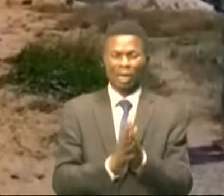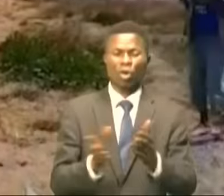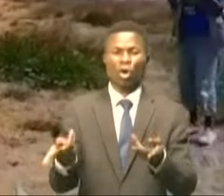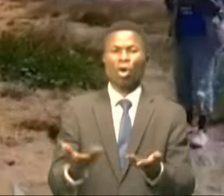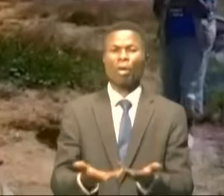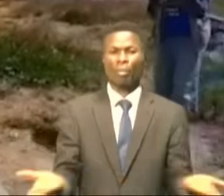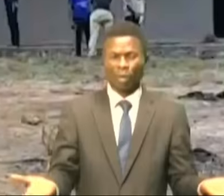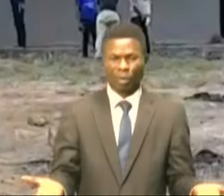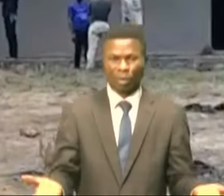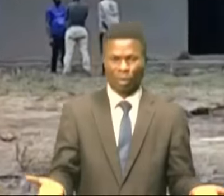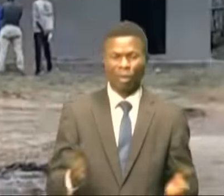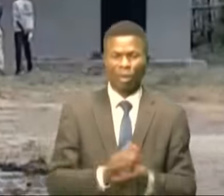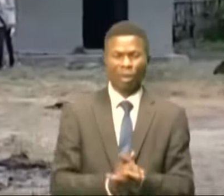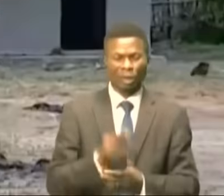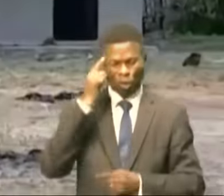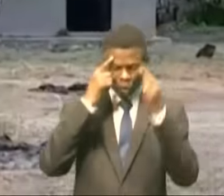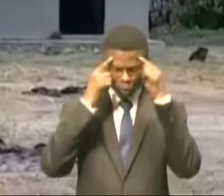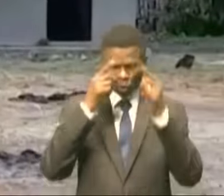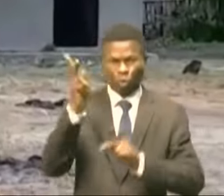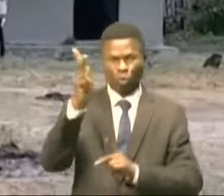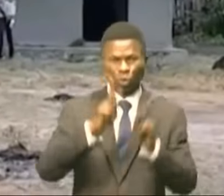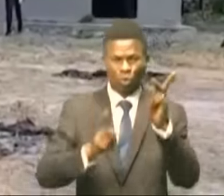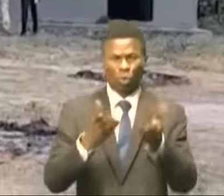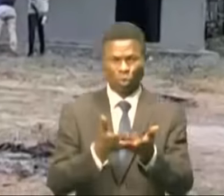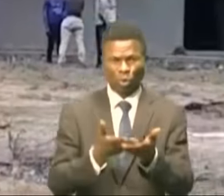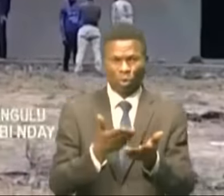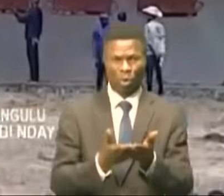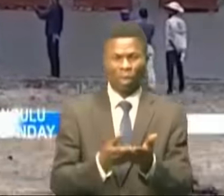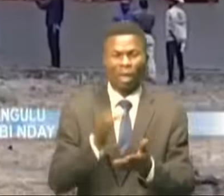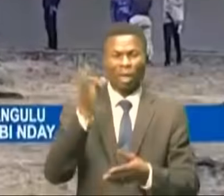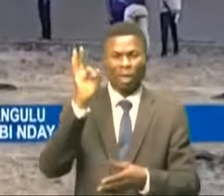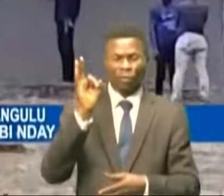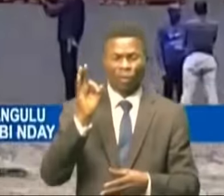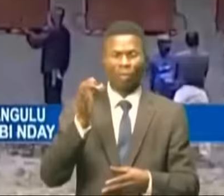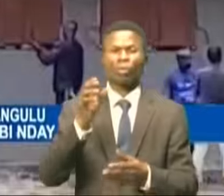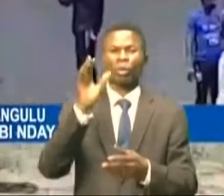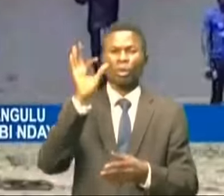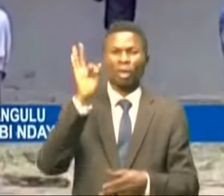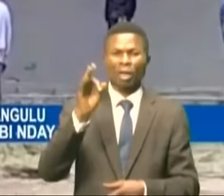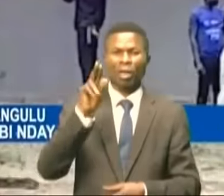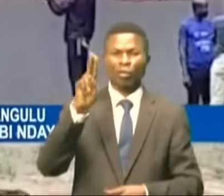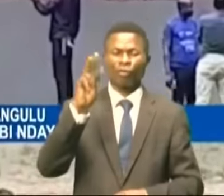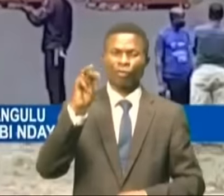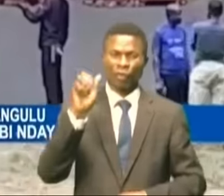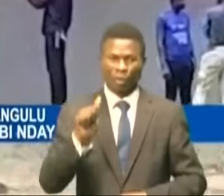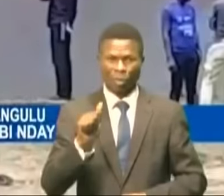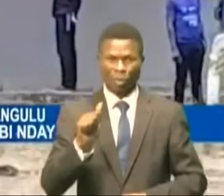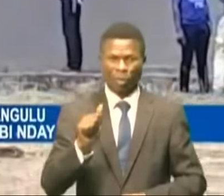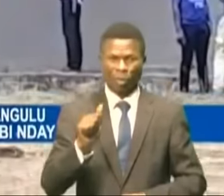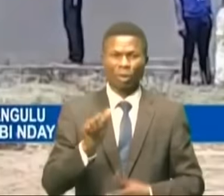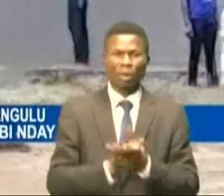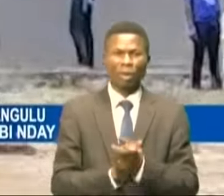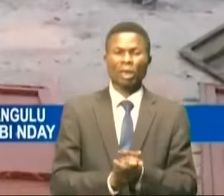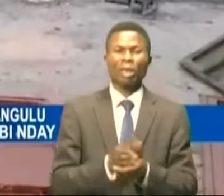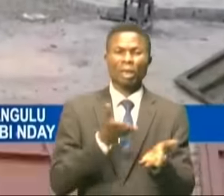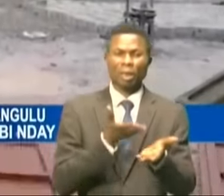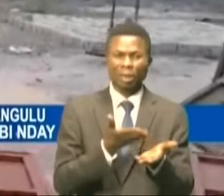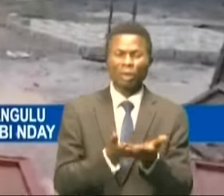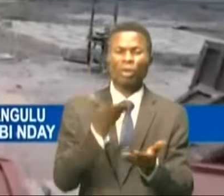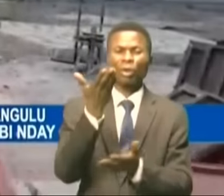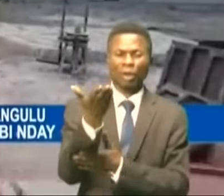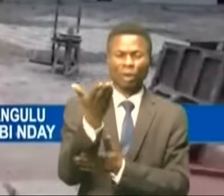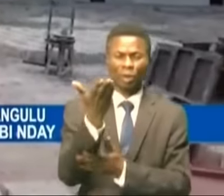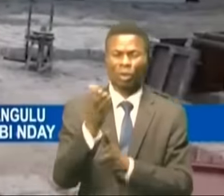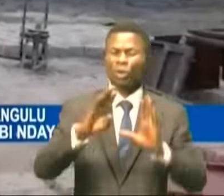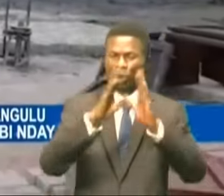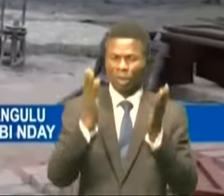d'Ifuma. Cette inquiétude de la population du village d'Ifuma, territoire de Kibombo, province du Maniema, vaut une interpellation à